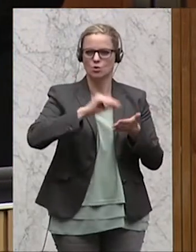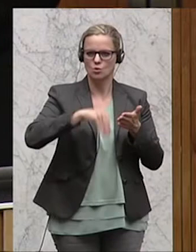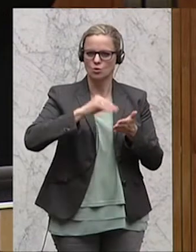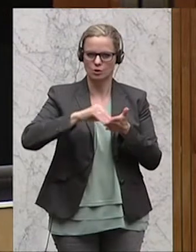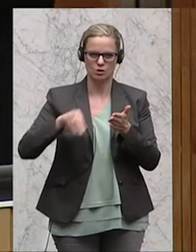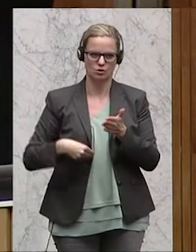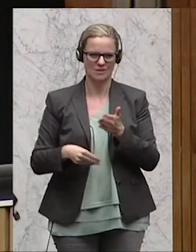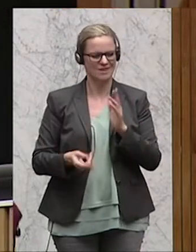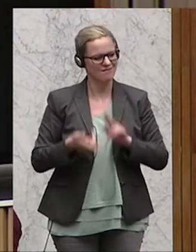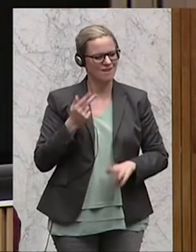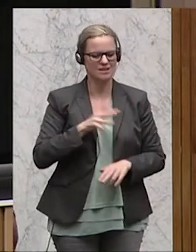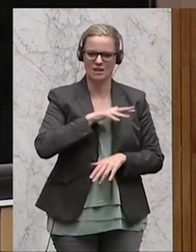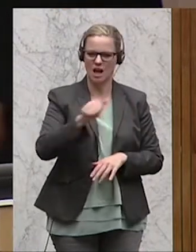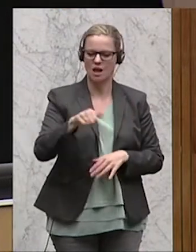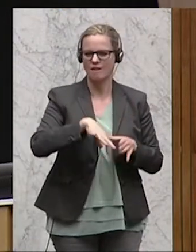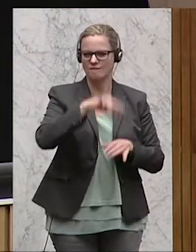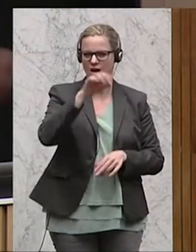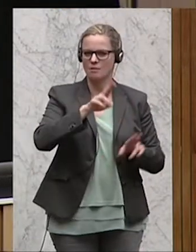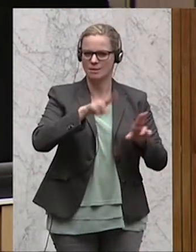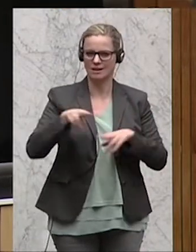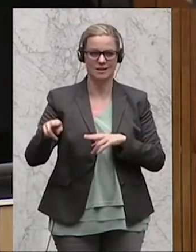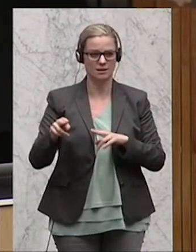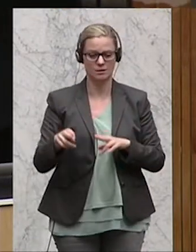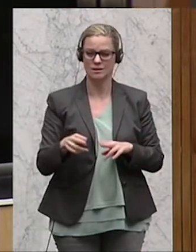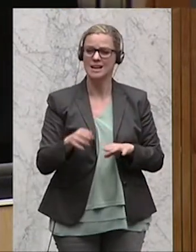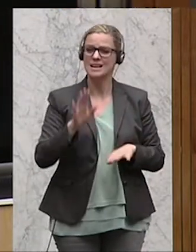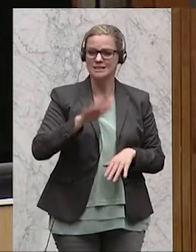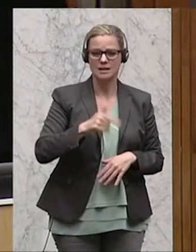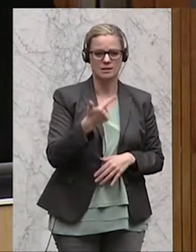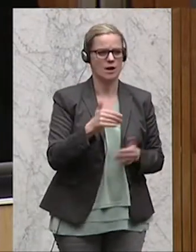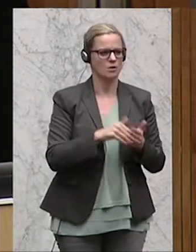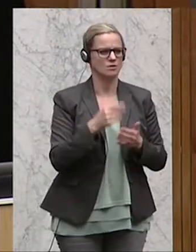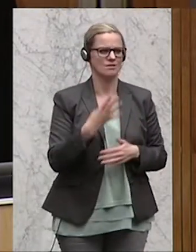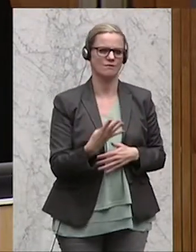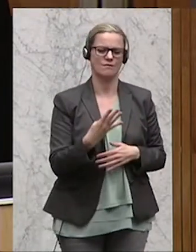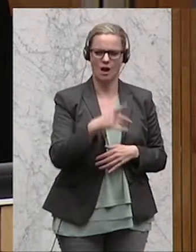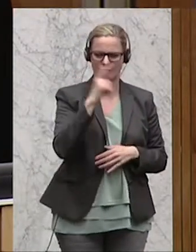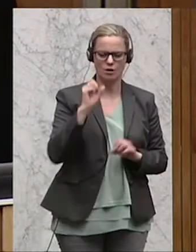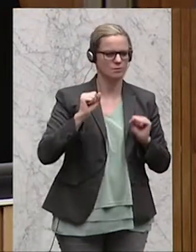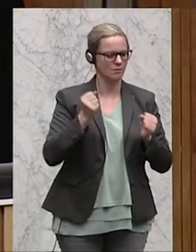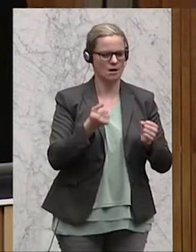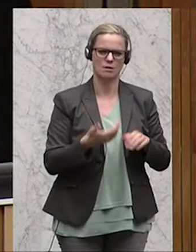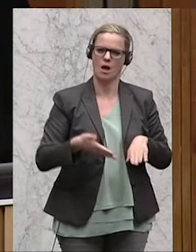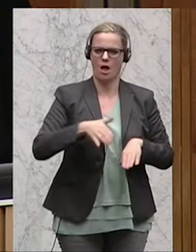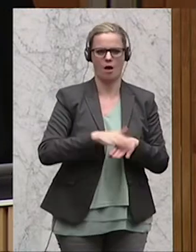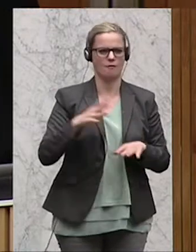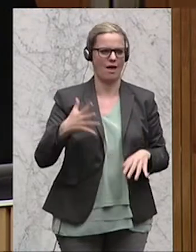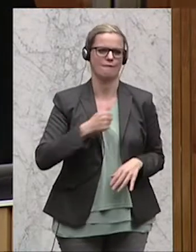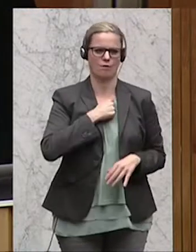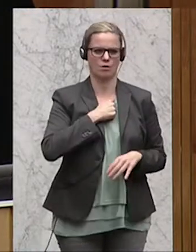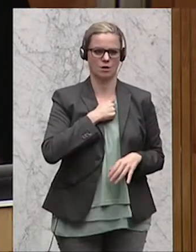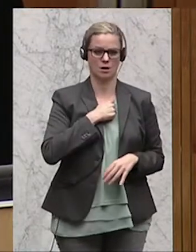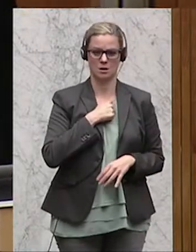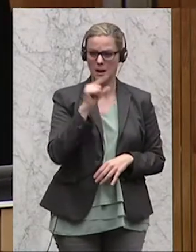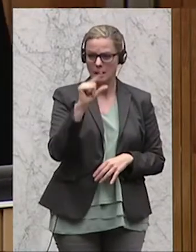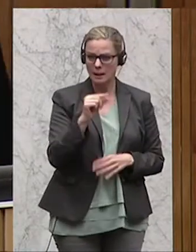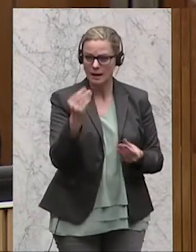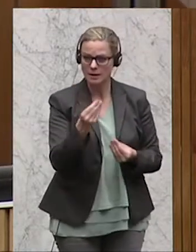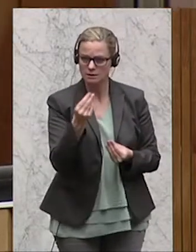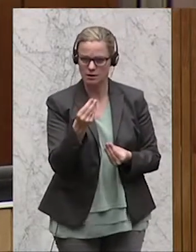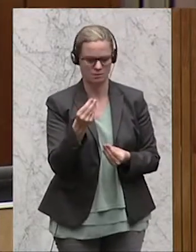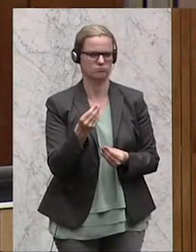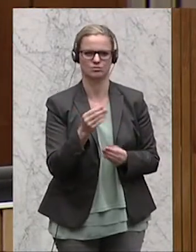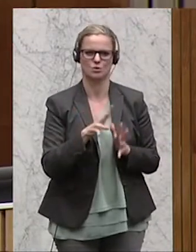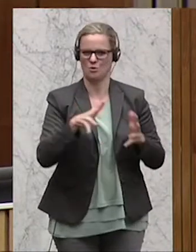aller Wahlberechtigten, das erfolgreichste Volksbegehren seit 2004. Das ist bei weitem keine Kleinigkeit, sondern ein